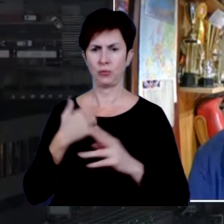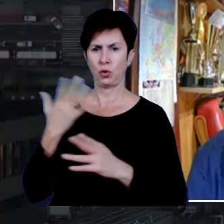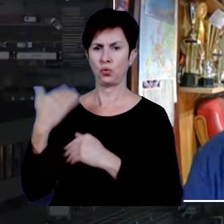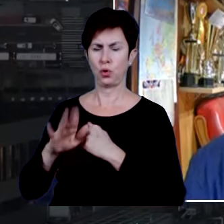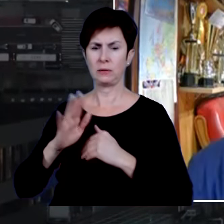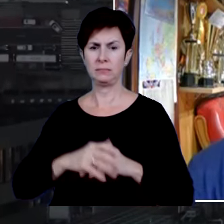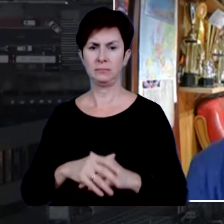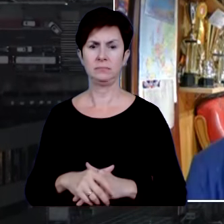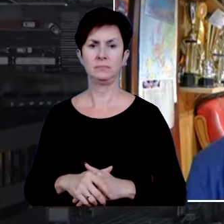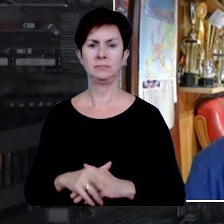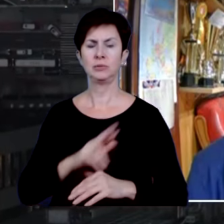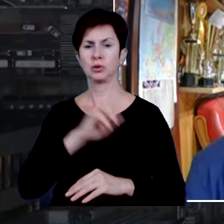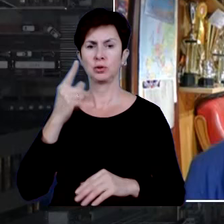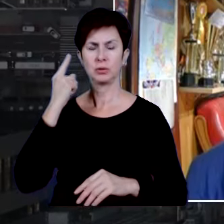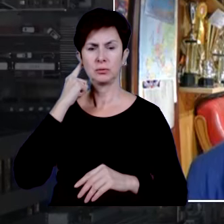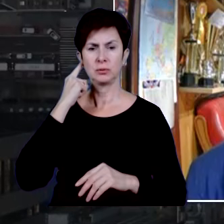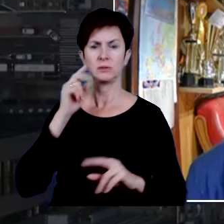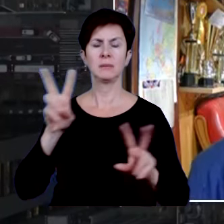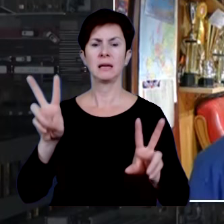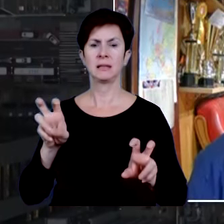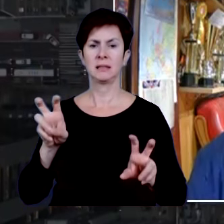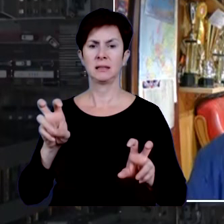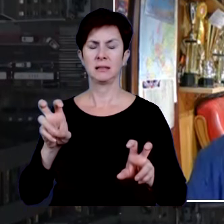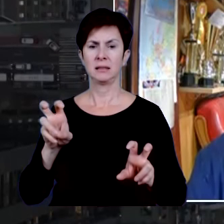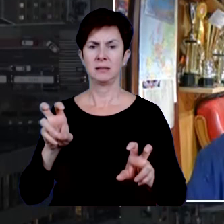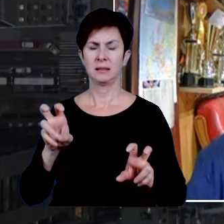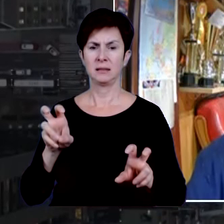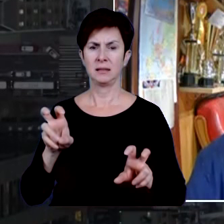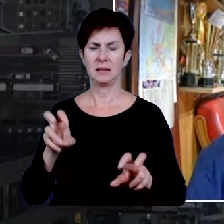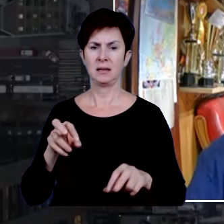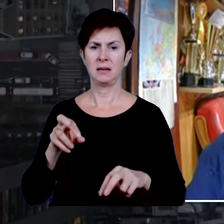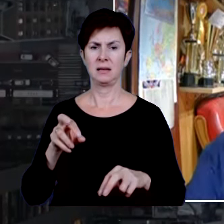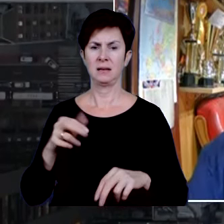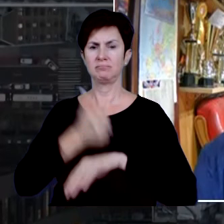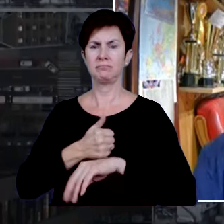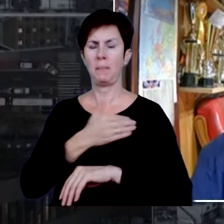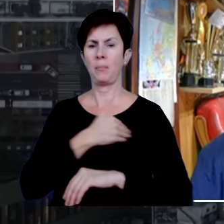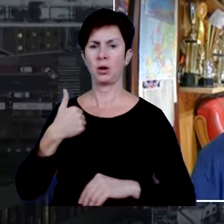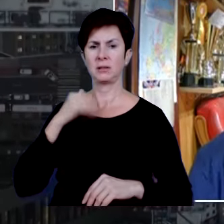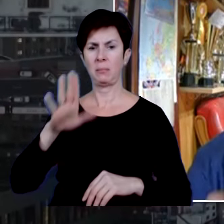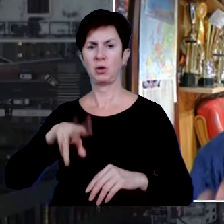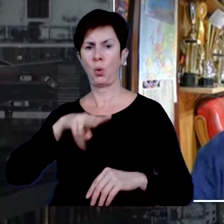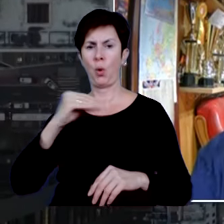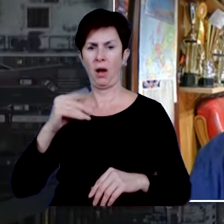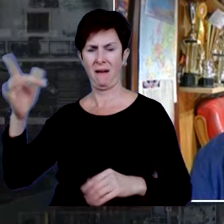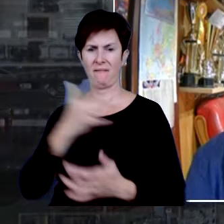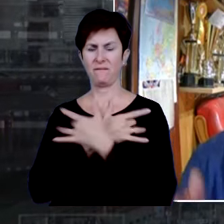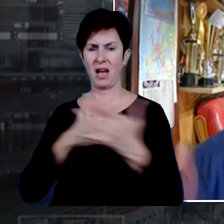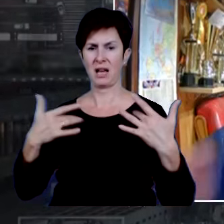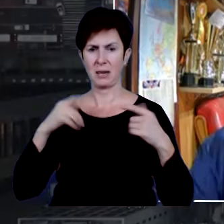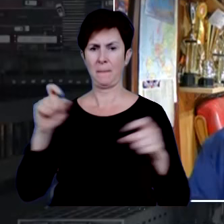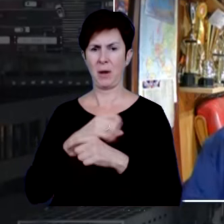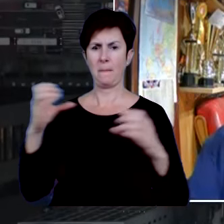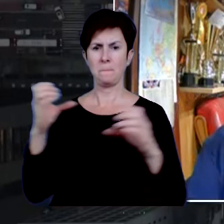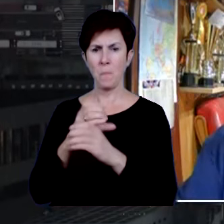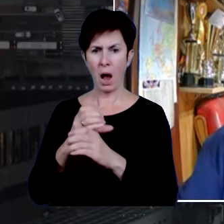No. O haśle nawet prezydencji polskiej w Unii Europejskiej, Węgry, mały kraj, są